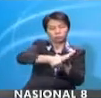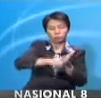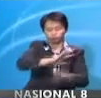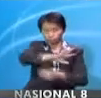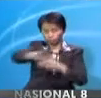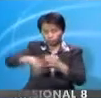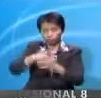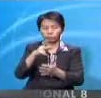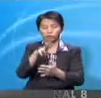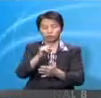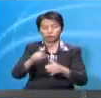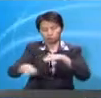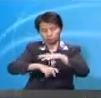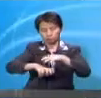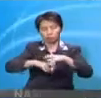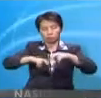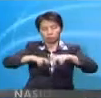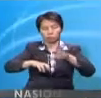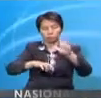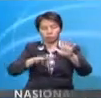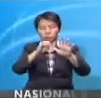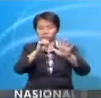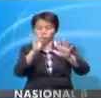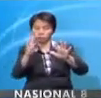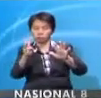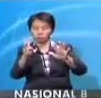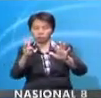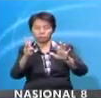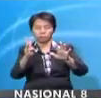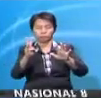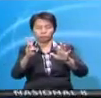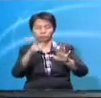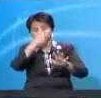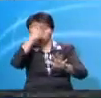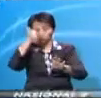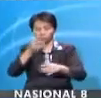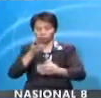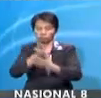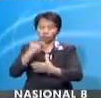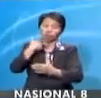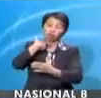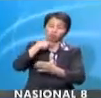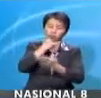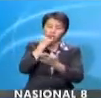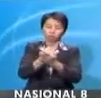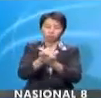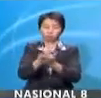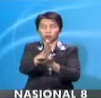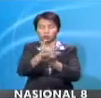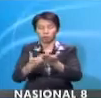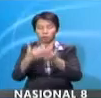Kesemua kes disiasat di bawah Seksyen 506 Kanun Keseksaan kerana Ugutan Jenayah, Seksyen